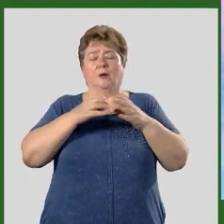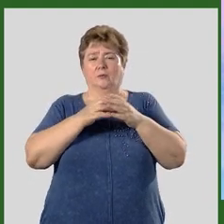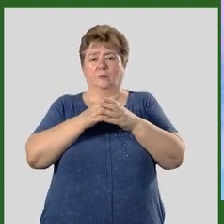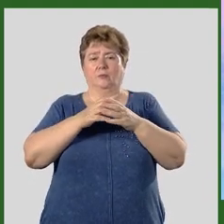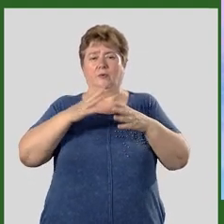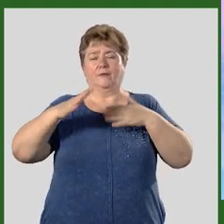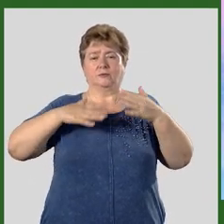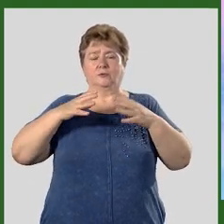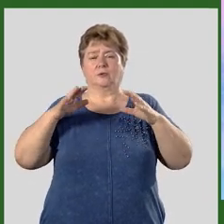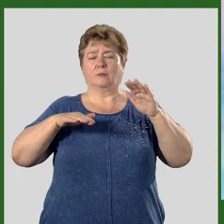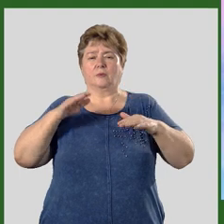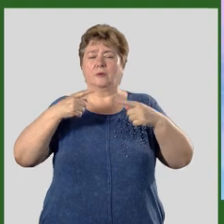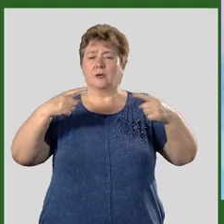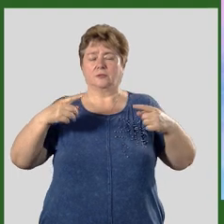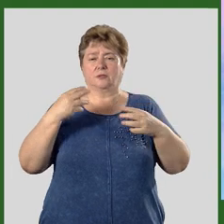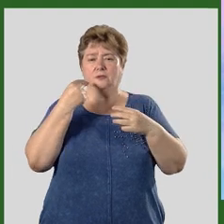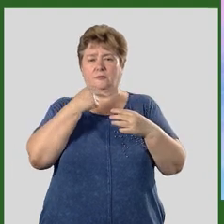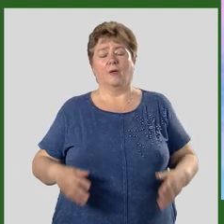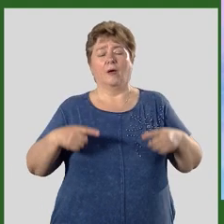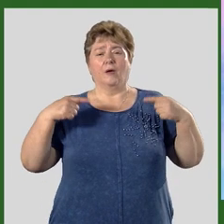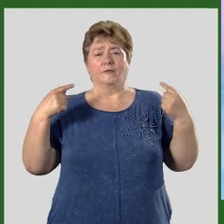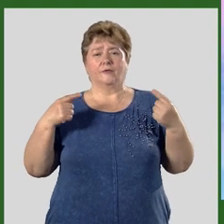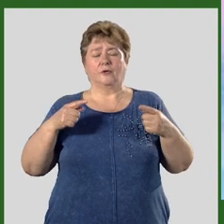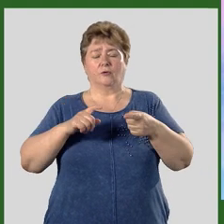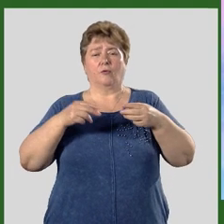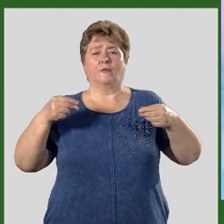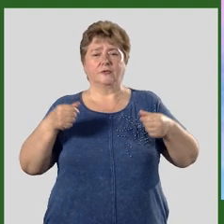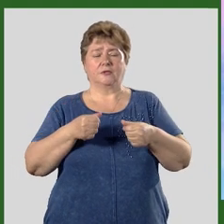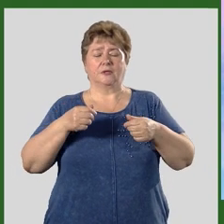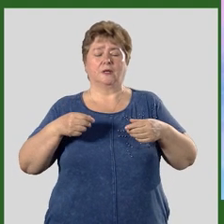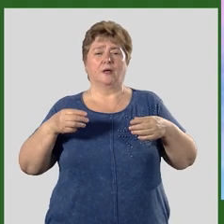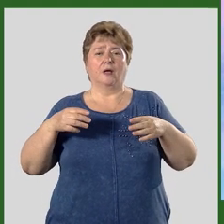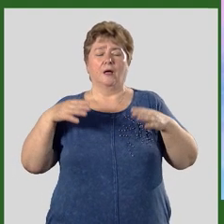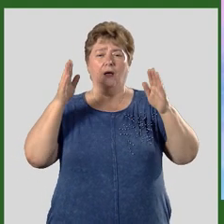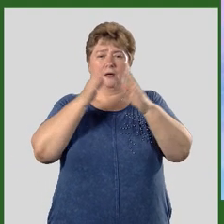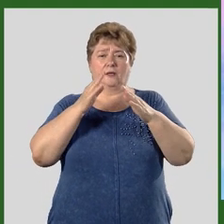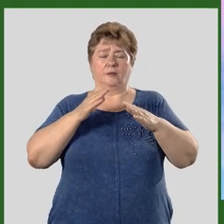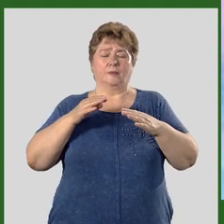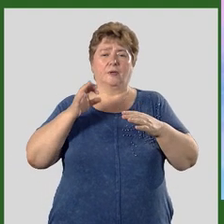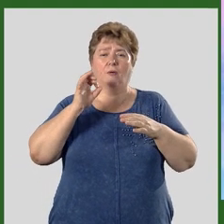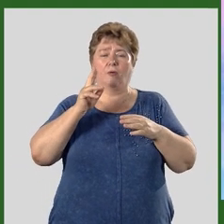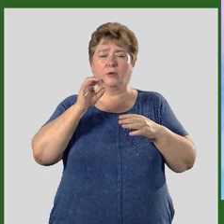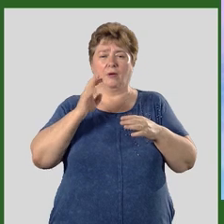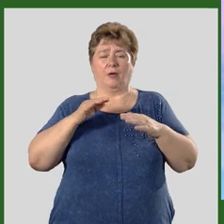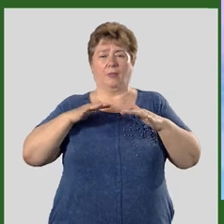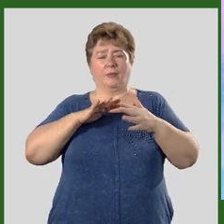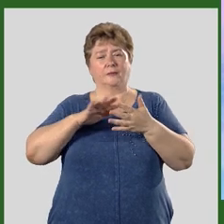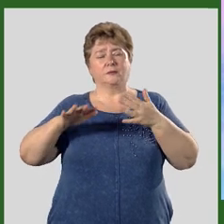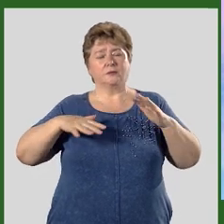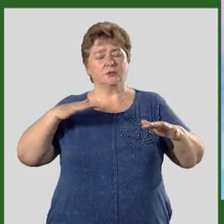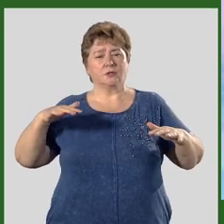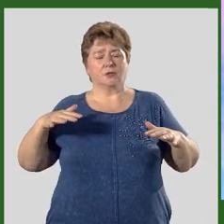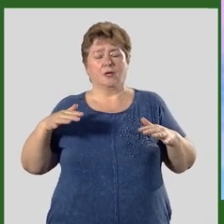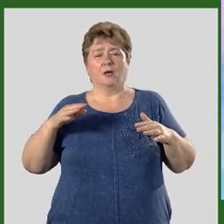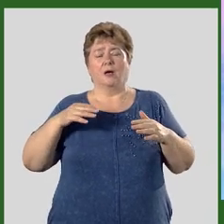обладают разными свойствами, велико воздействие на климат океанических течений.